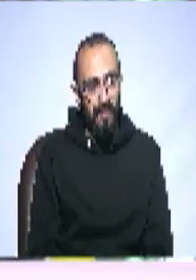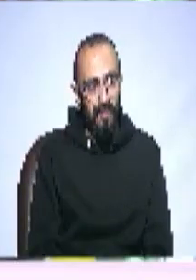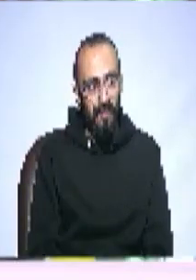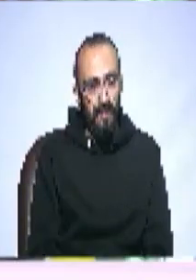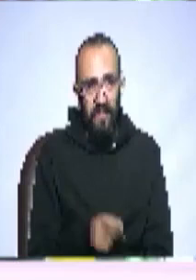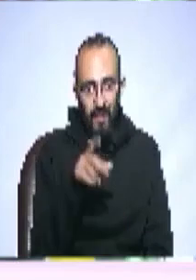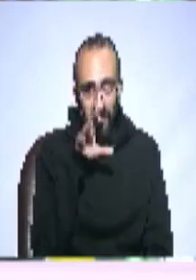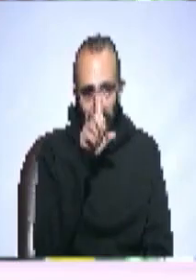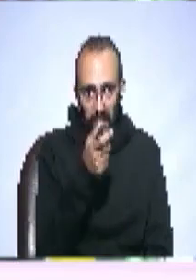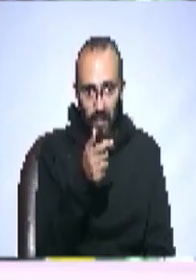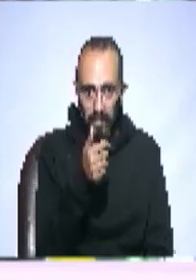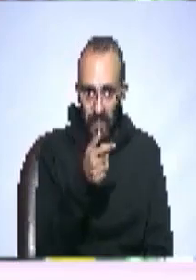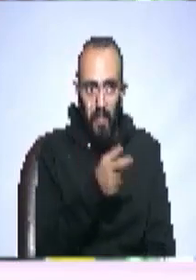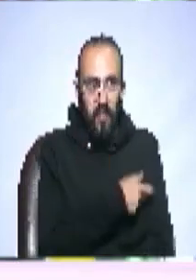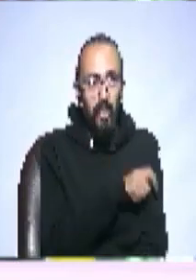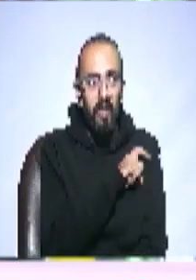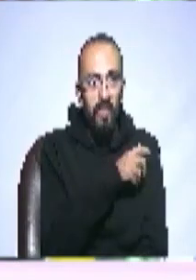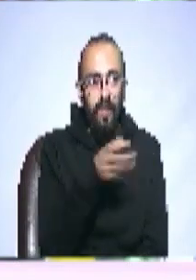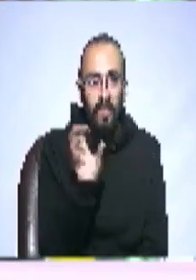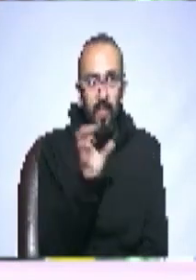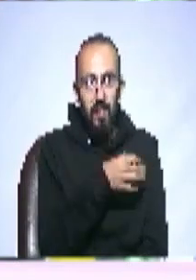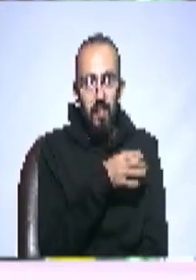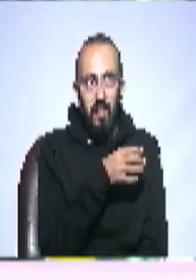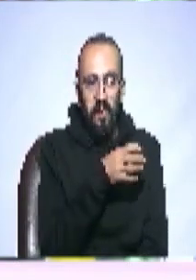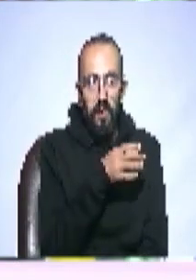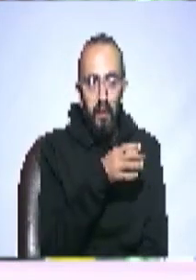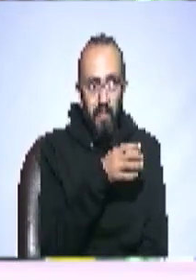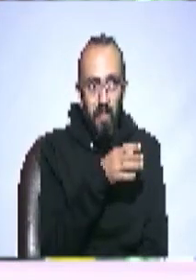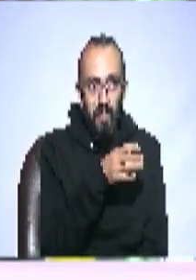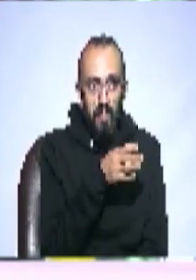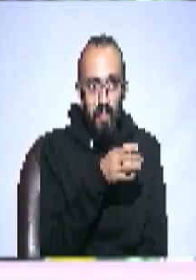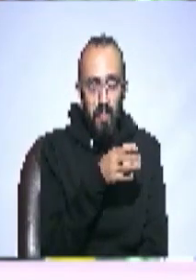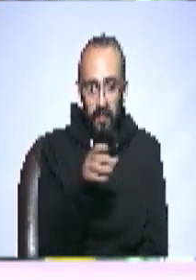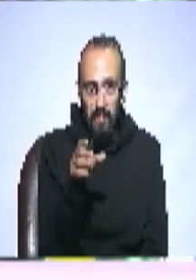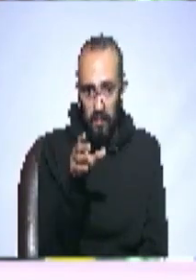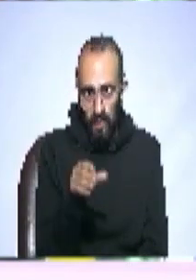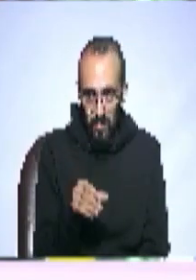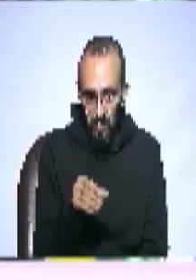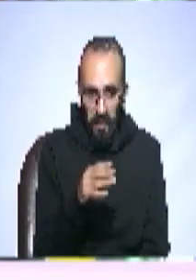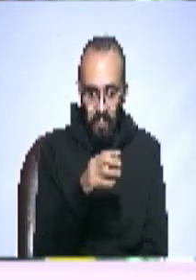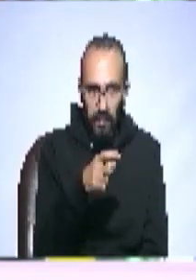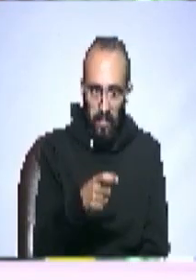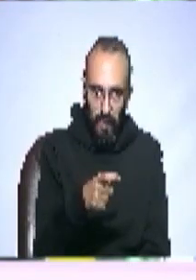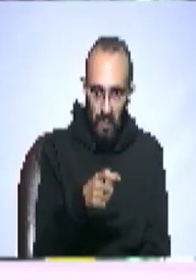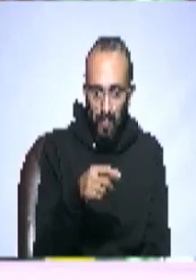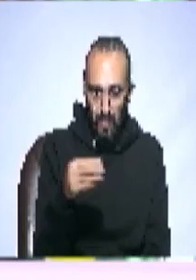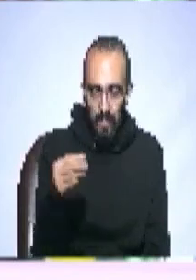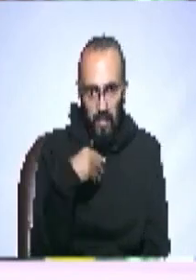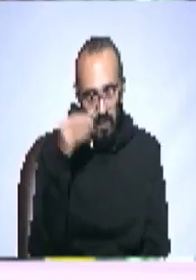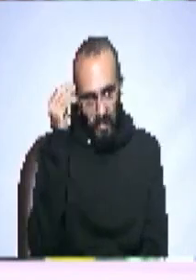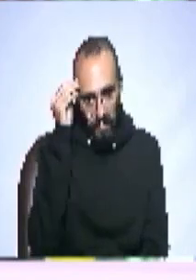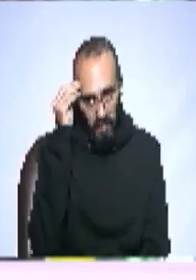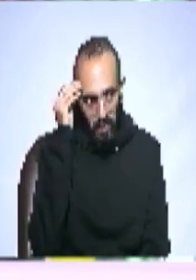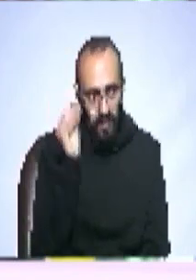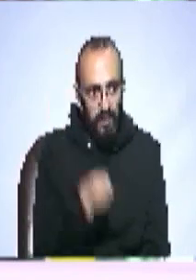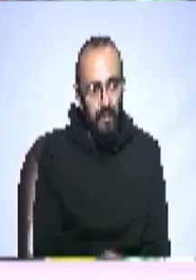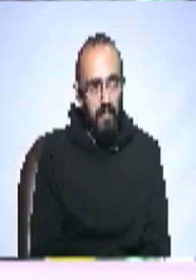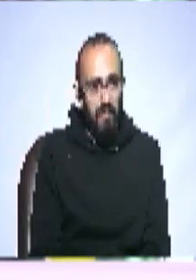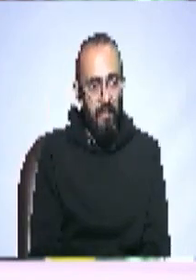بطاطا. ودي بطاطس. ماشي. انا مقطع البطاطا بالطول ومقطع البطاطس مدوره.